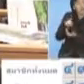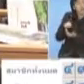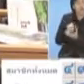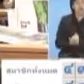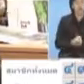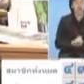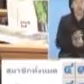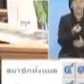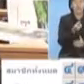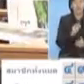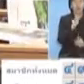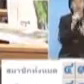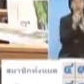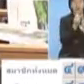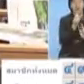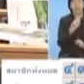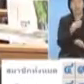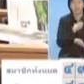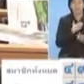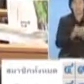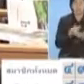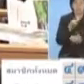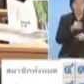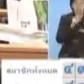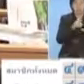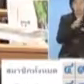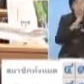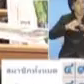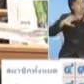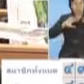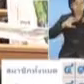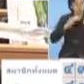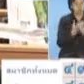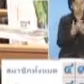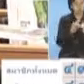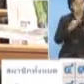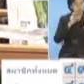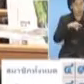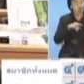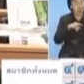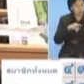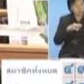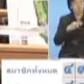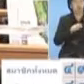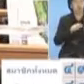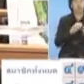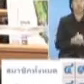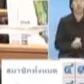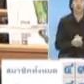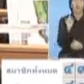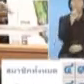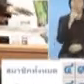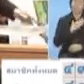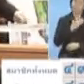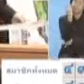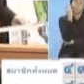ที่กำแพงเพชรบอกยอมเสียเงินให้ราคา 5,700 รัฐบาลไม่ยอมแต่จะคิด 16,000 ผมจึงตั้ง สมมติฐานกับตัวเอง